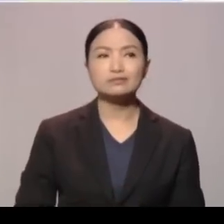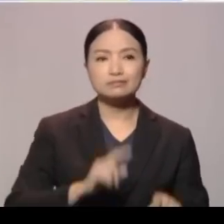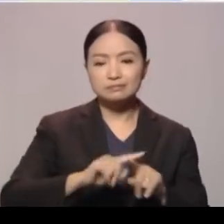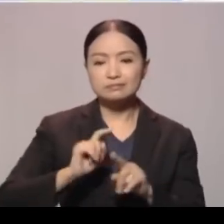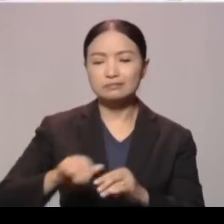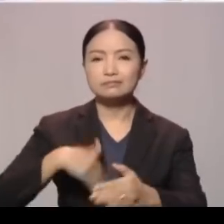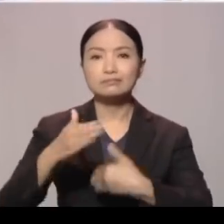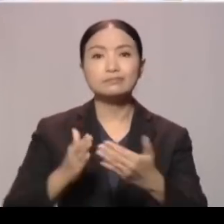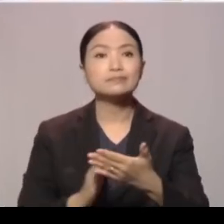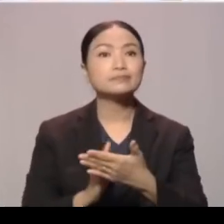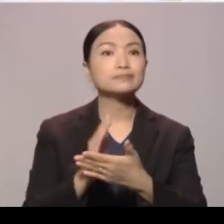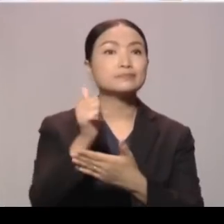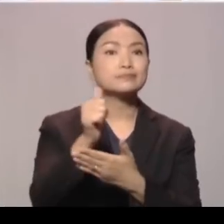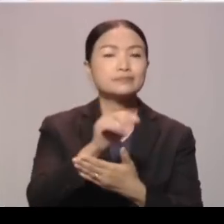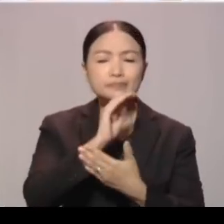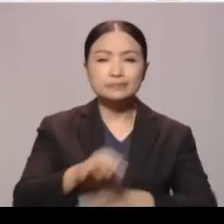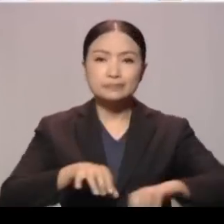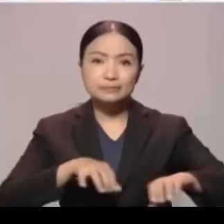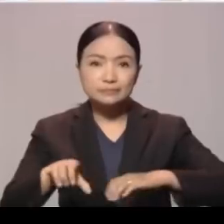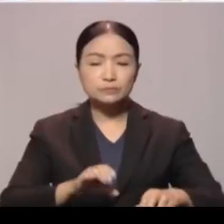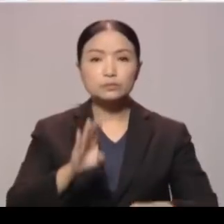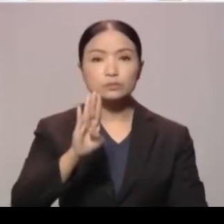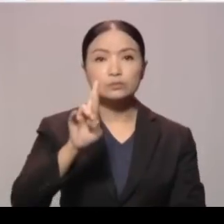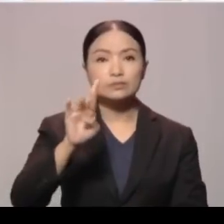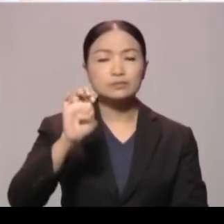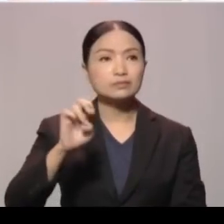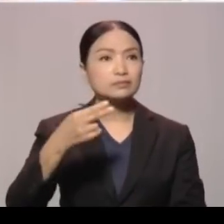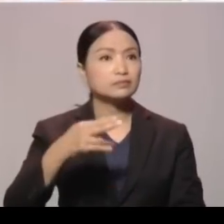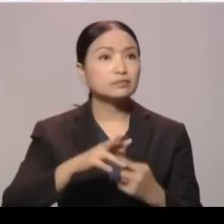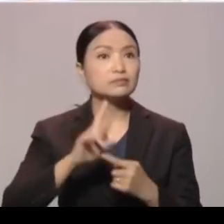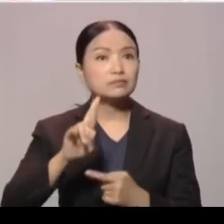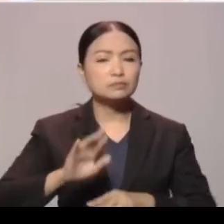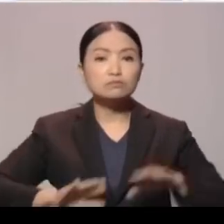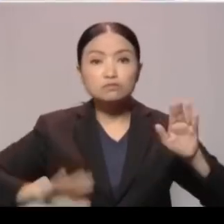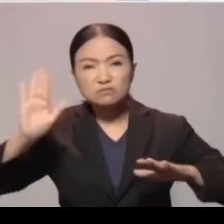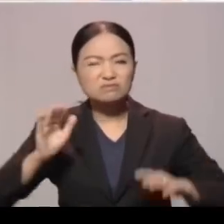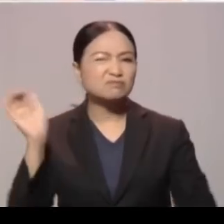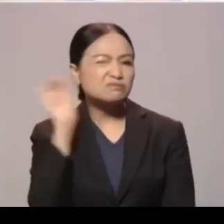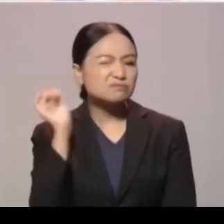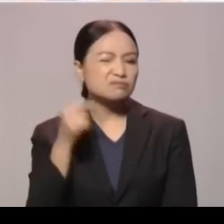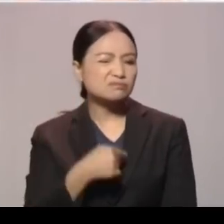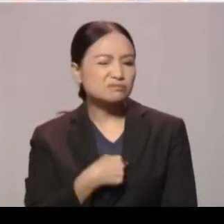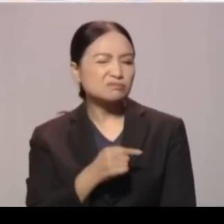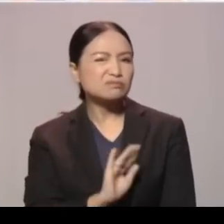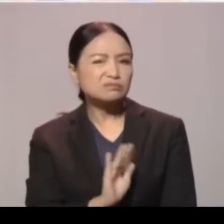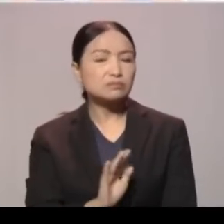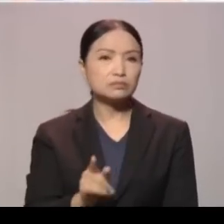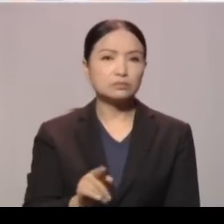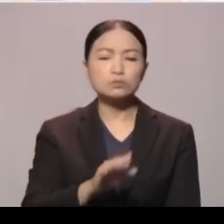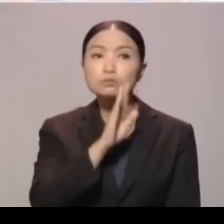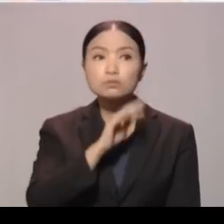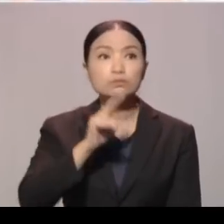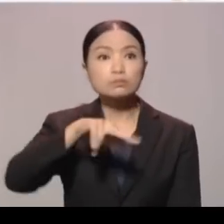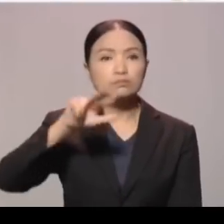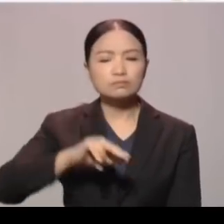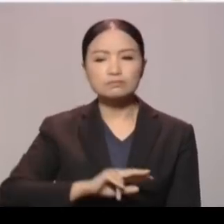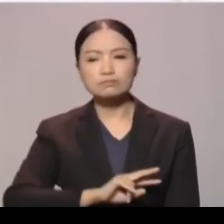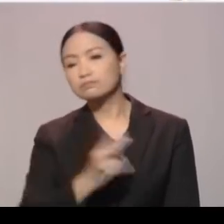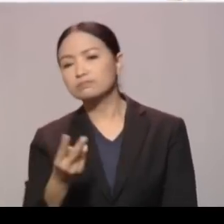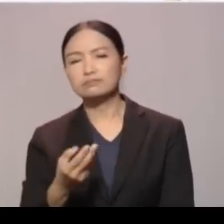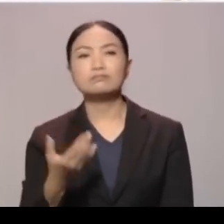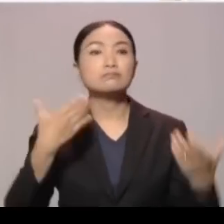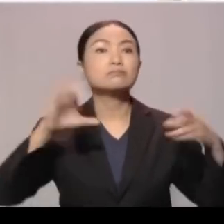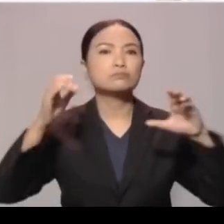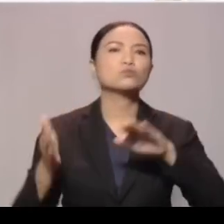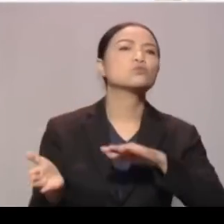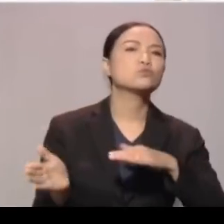ปได้นะแล้ว พ อไปบริหารแล้วก็เกิดอภิปรายไม่ไว้วางใจรัฐบาลเนี่ยถ้าเพื่อไทยพลิกทีเดียวนะรัฐบาลจริงเลยฮะยุบส